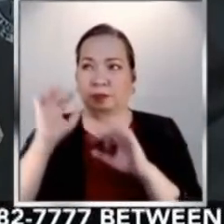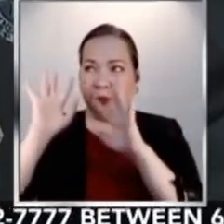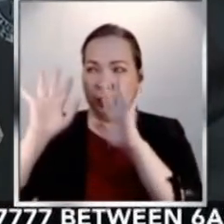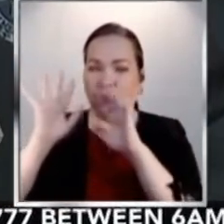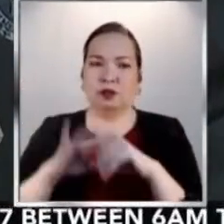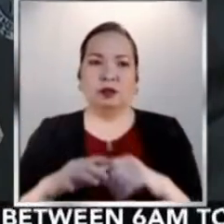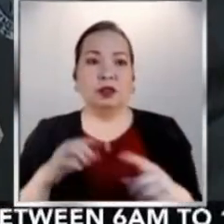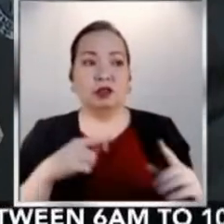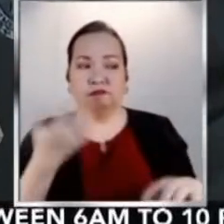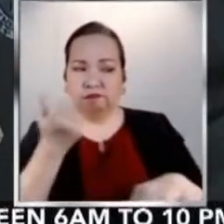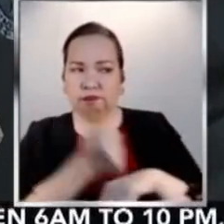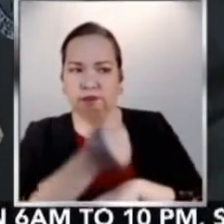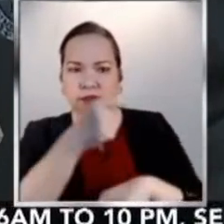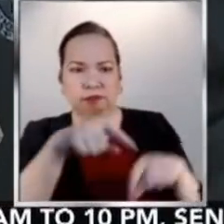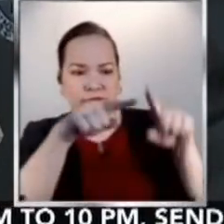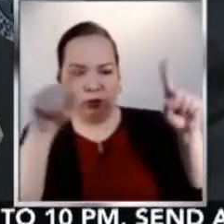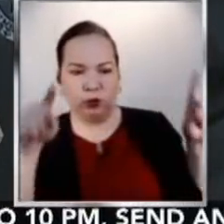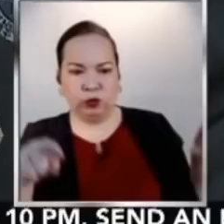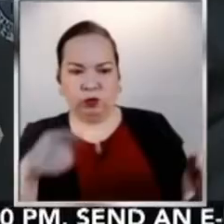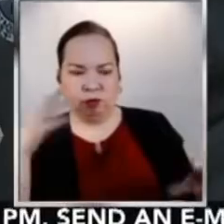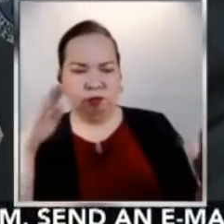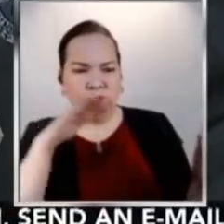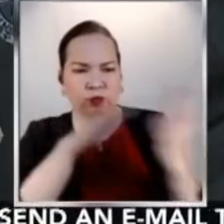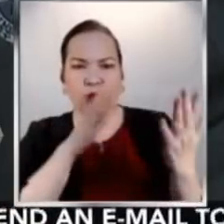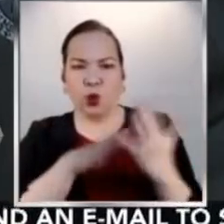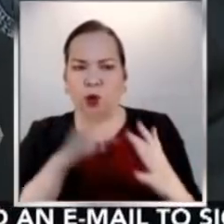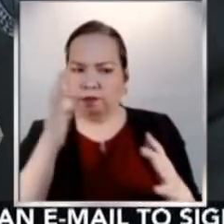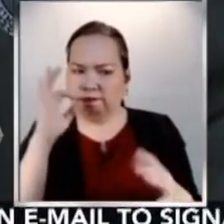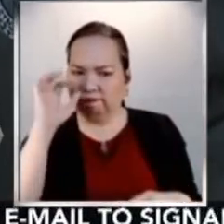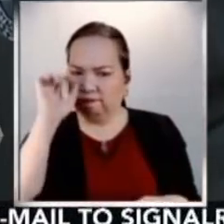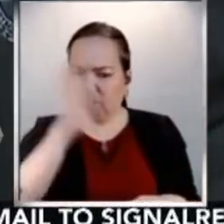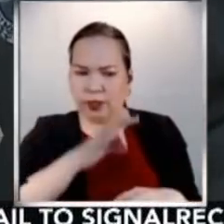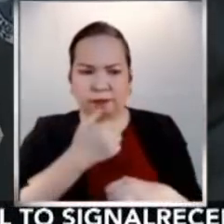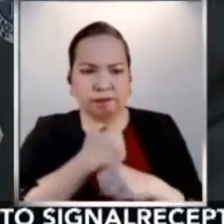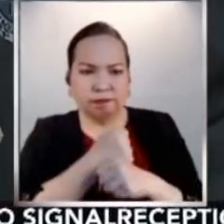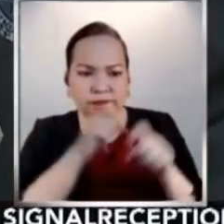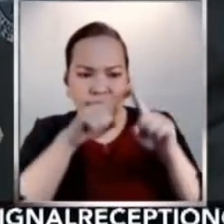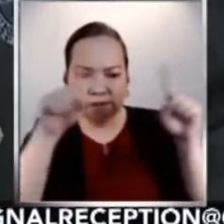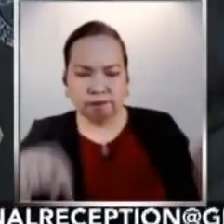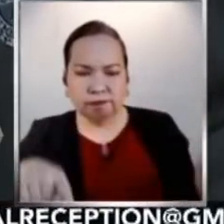yung violation ng Article 315 ng Revised Penal Code